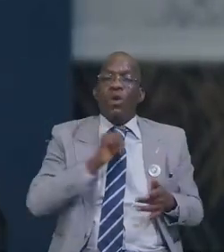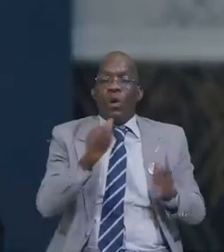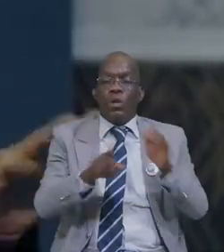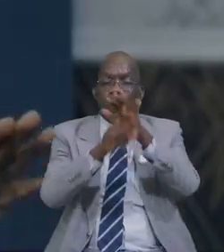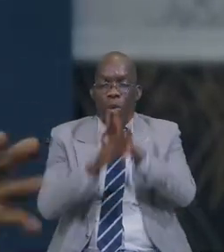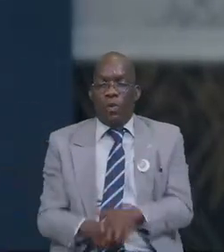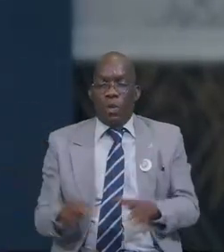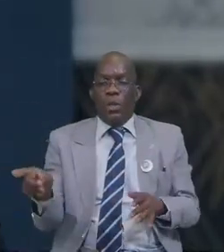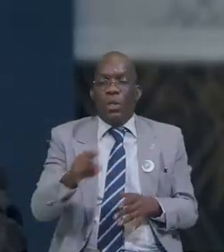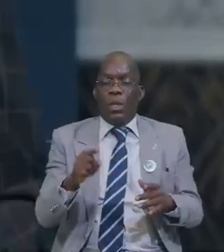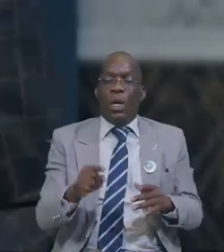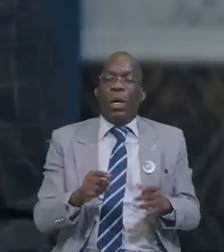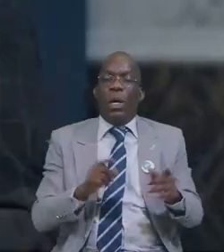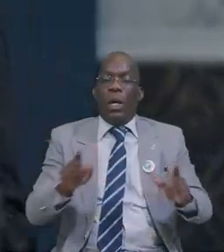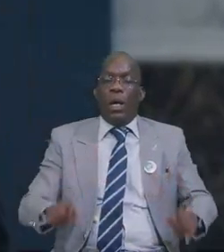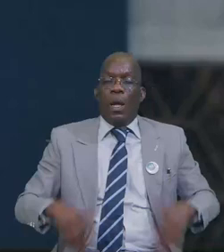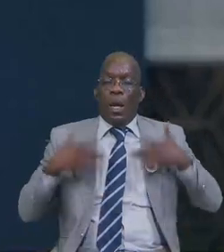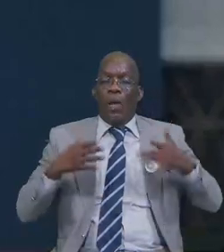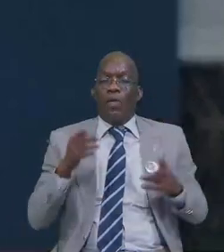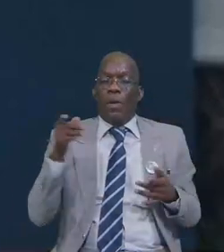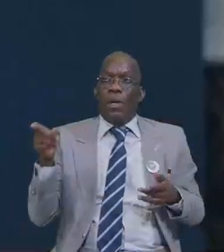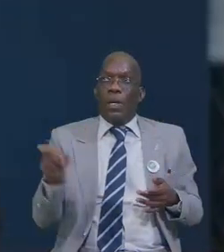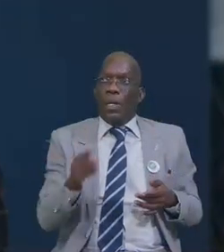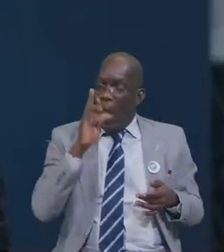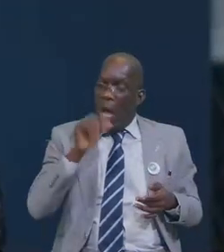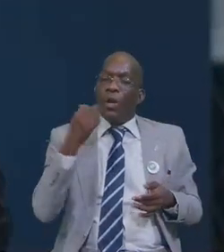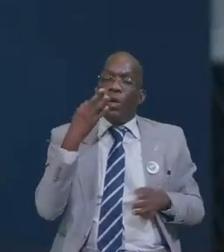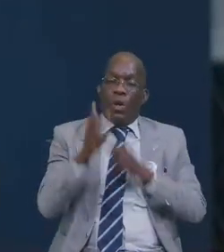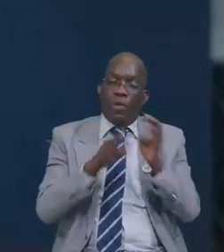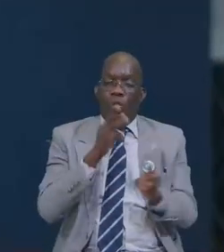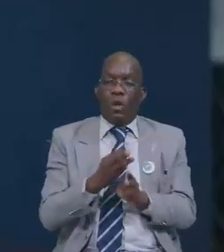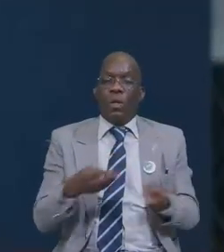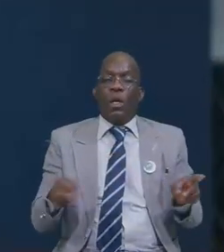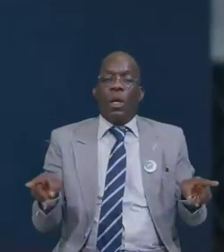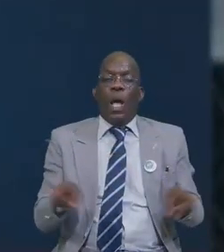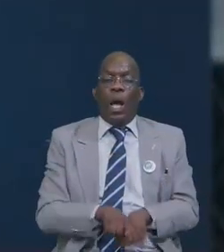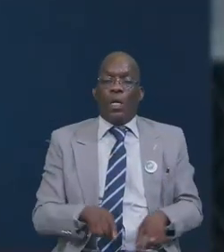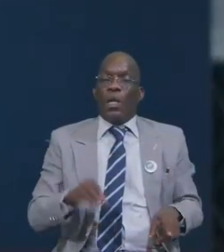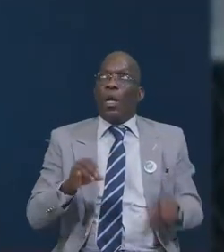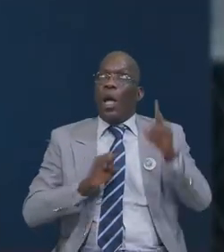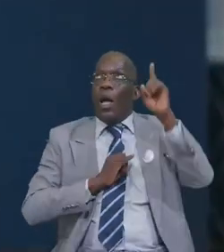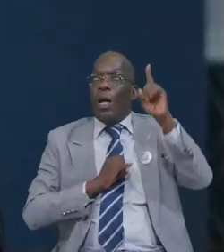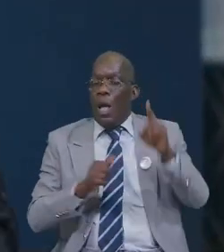plus détruire leur vie. Et ils ne sont plus du monde comme moi, je ne suis pas du monde.